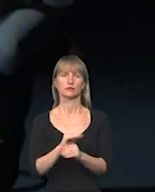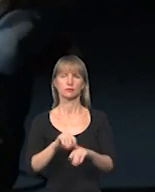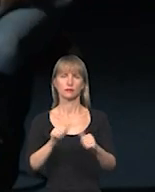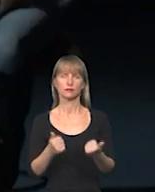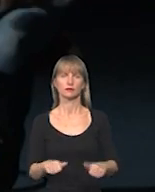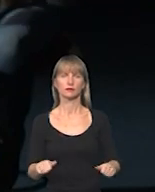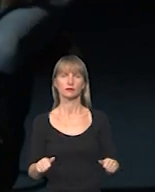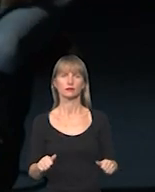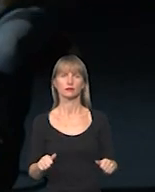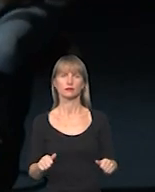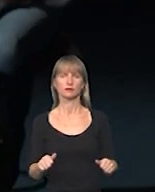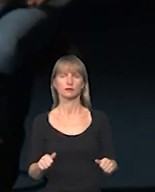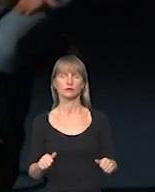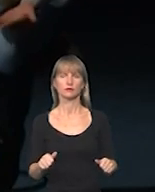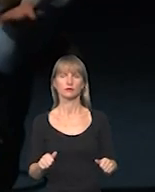навіть